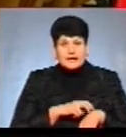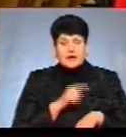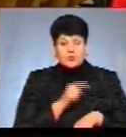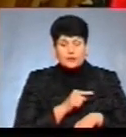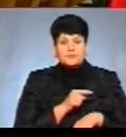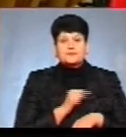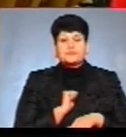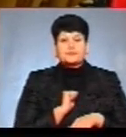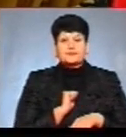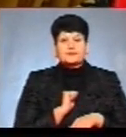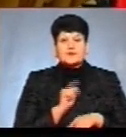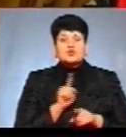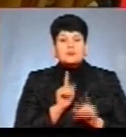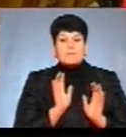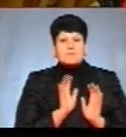щоб